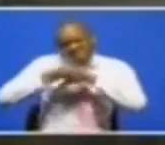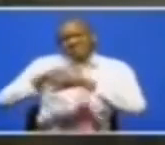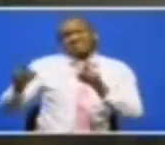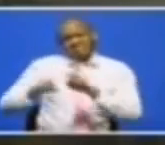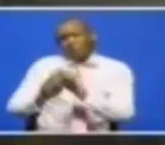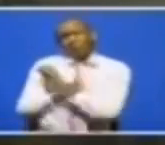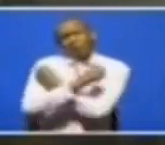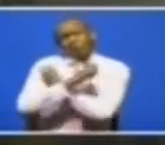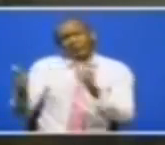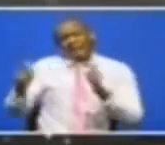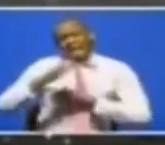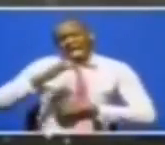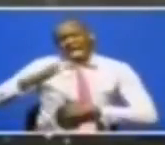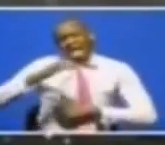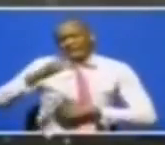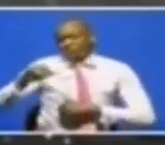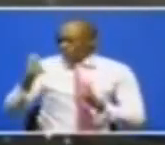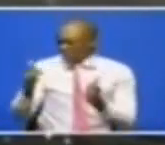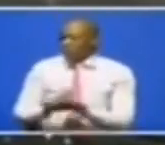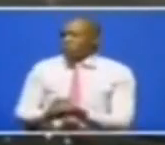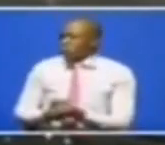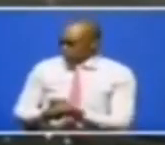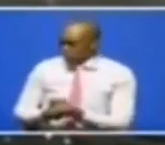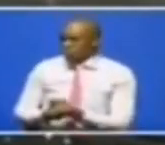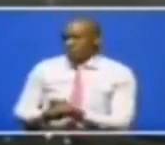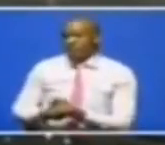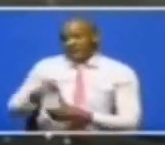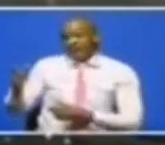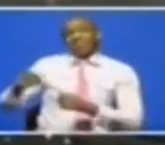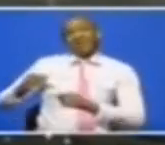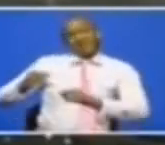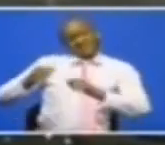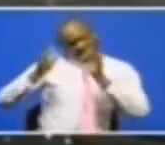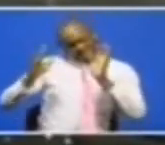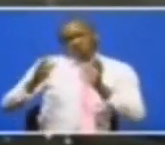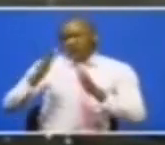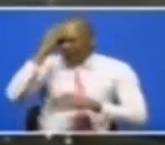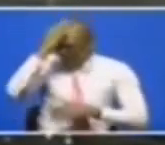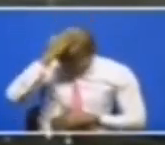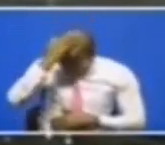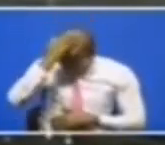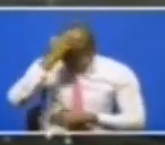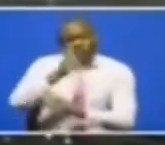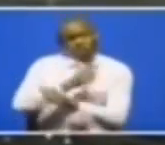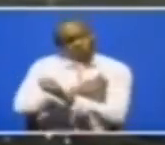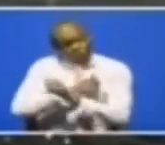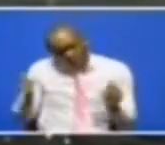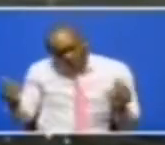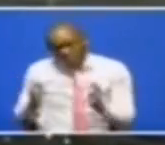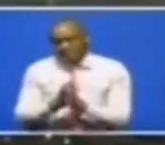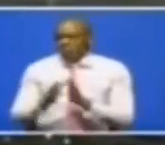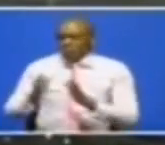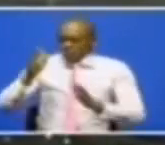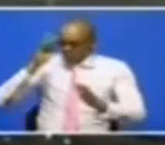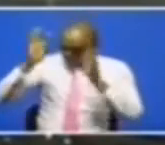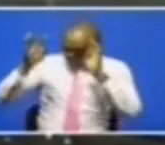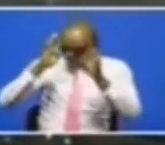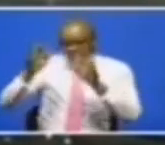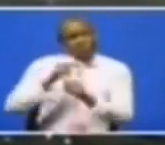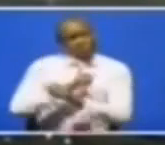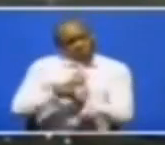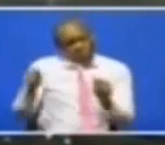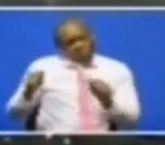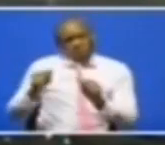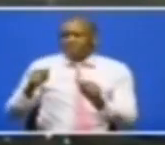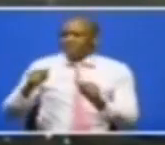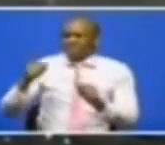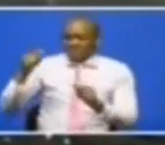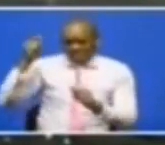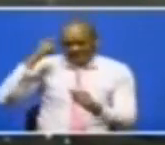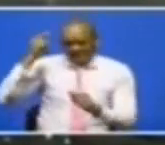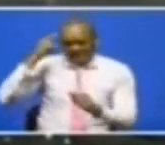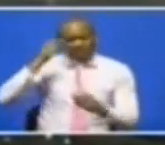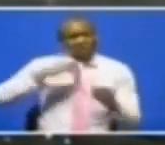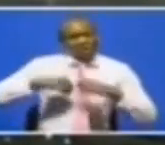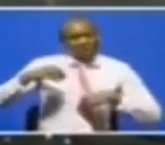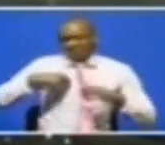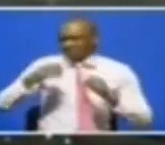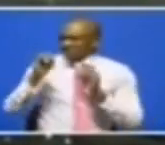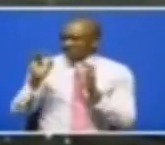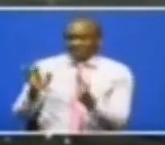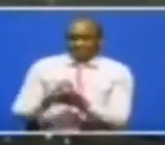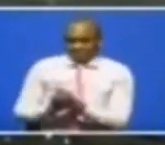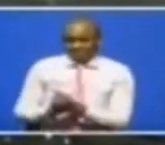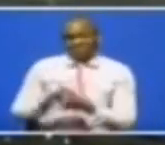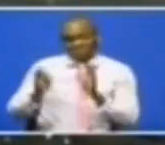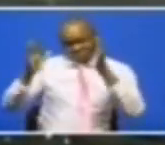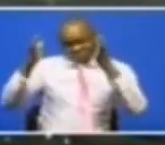there is hope. Brandon Buhere anasema fresh, new, creative, humble, sober and incorrupt mind, bravo. Mwingine